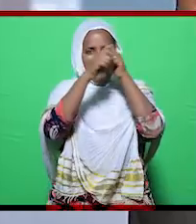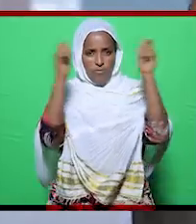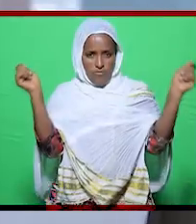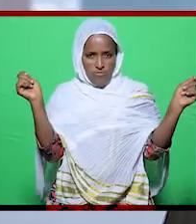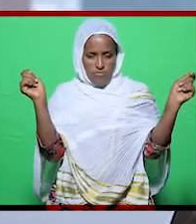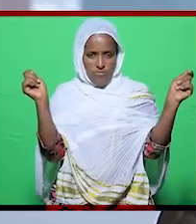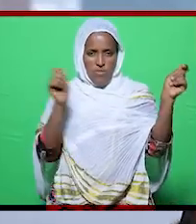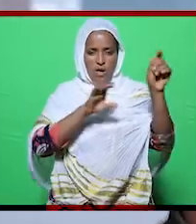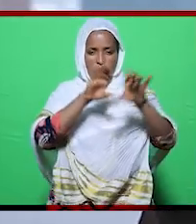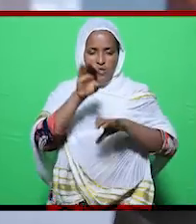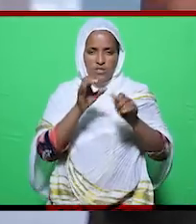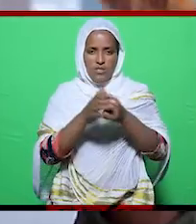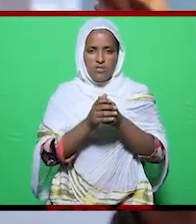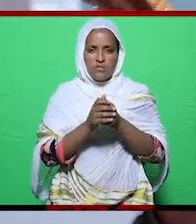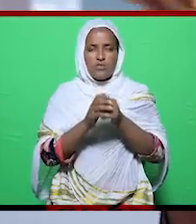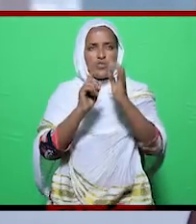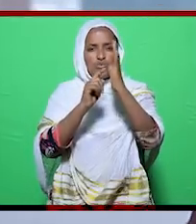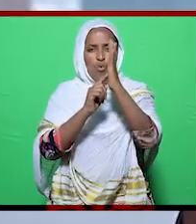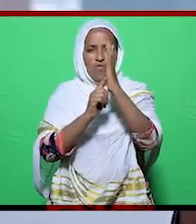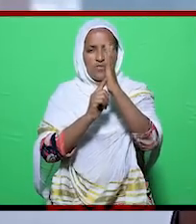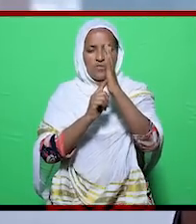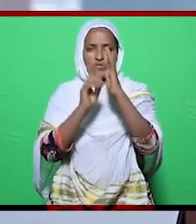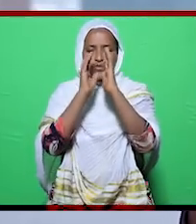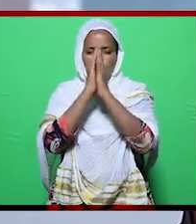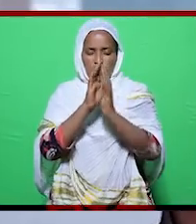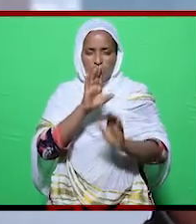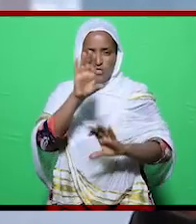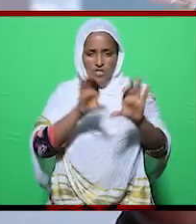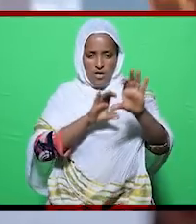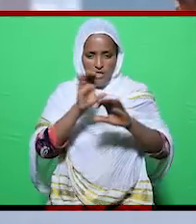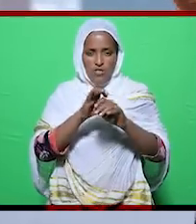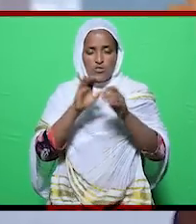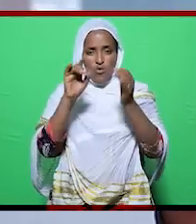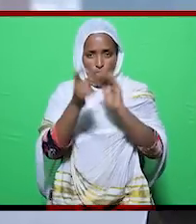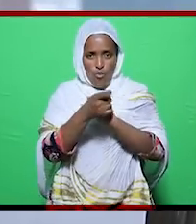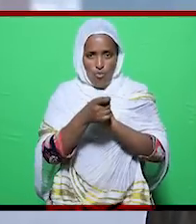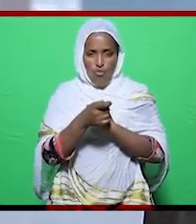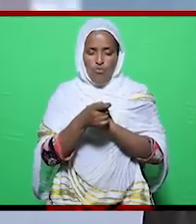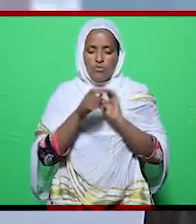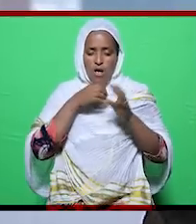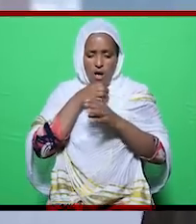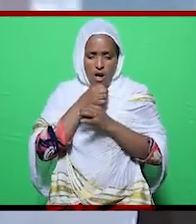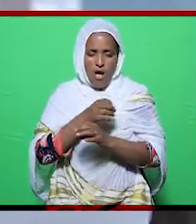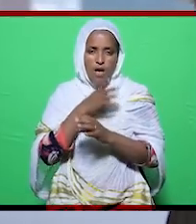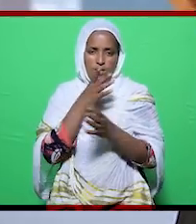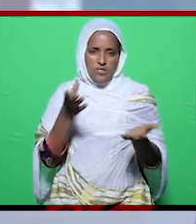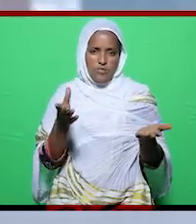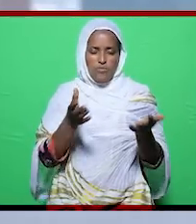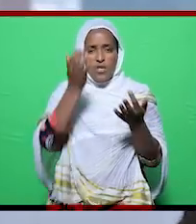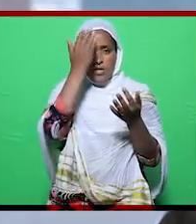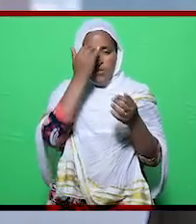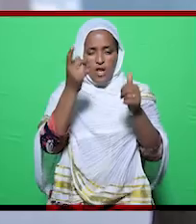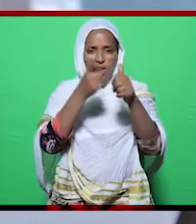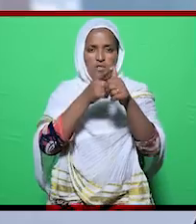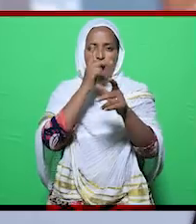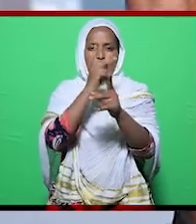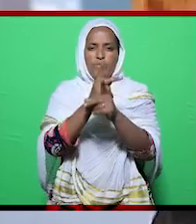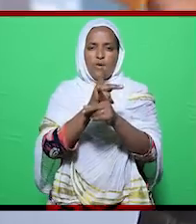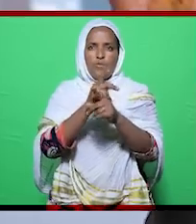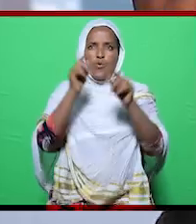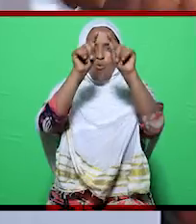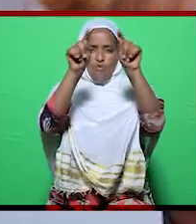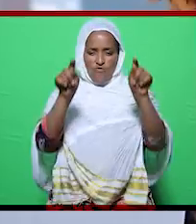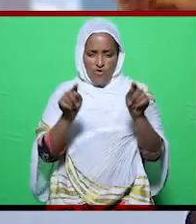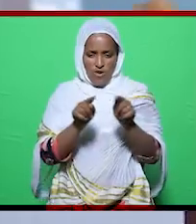ይሸፈናል። ለአገልግሎት ስንቆም፣ ለጸሎት ስንቀርብ፣ መስዋዕት ስንሰዋ፣ ከእግዚአብሔር መገናኘት ስንፈልግ መጋረጃችንን ገለጥ